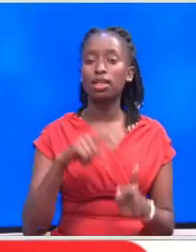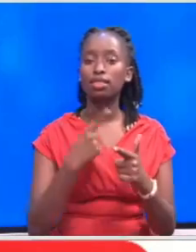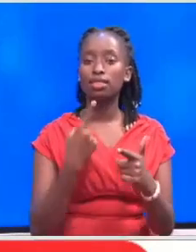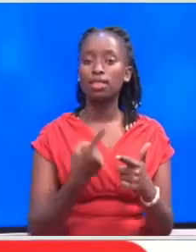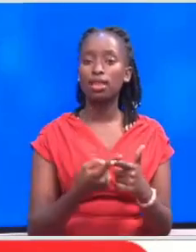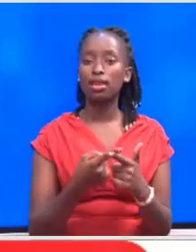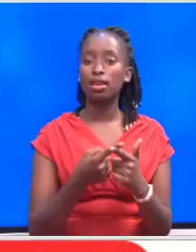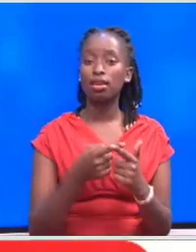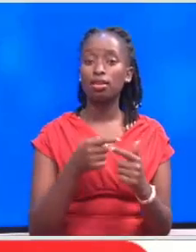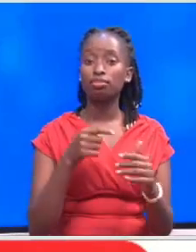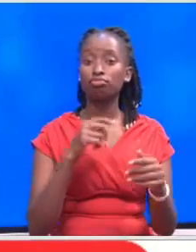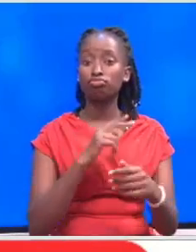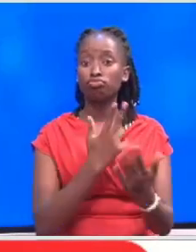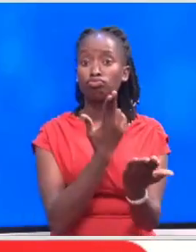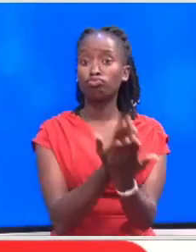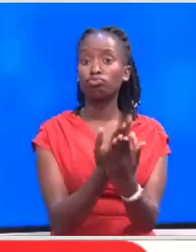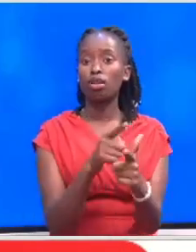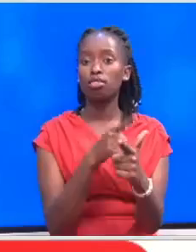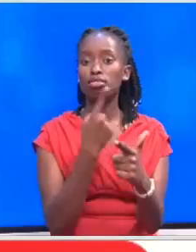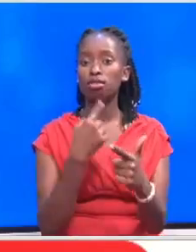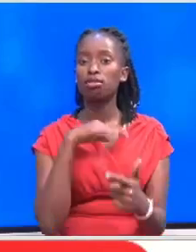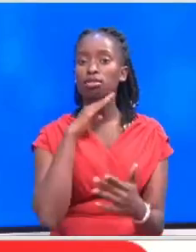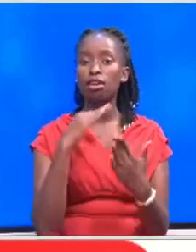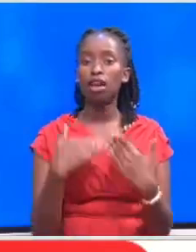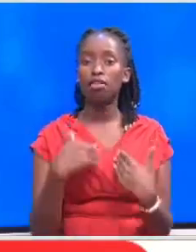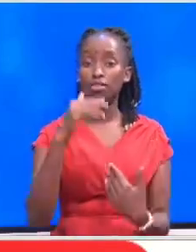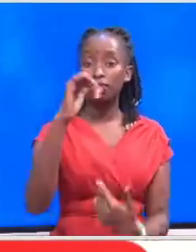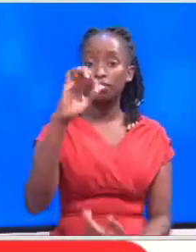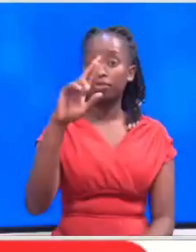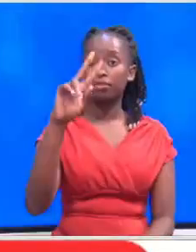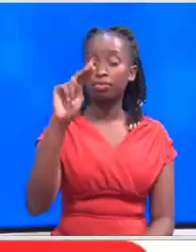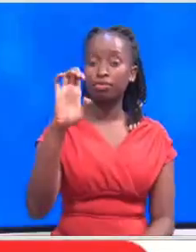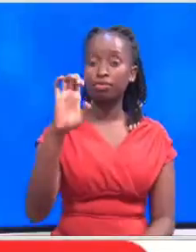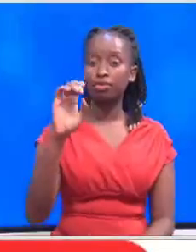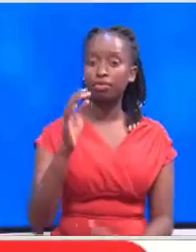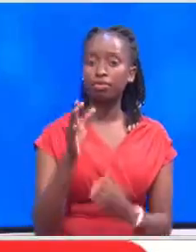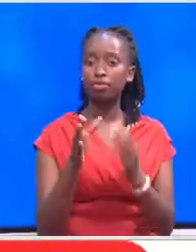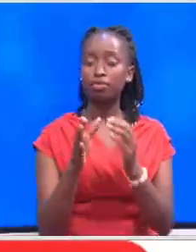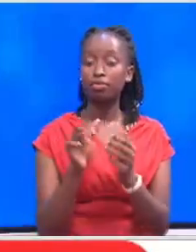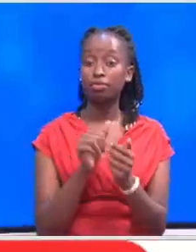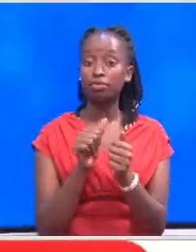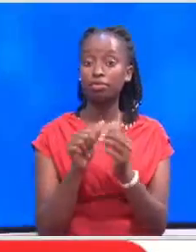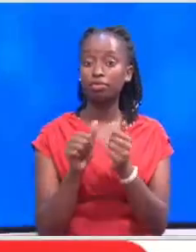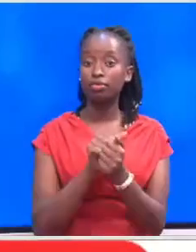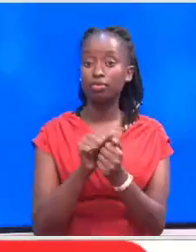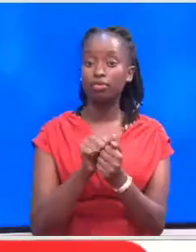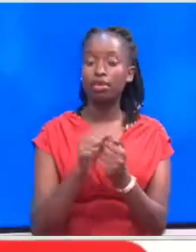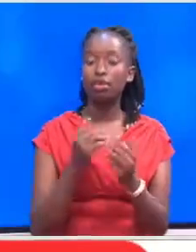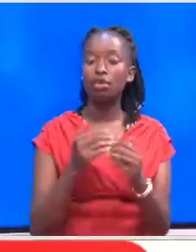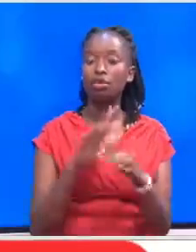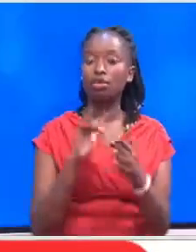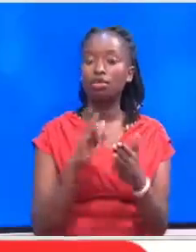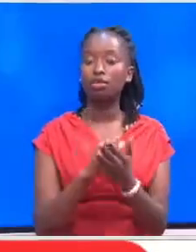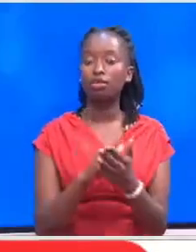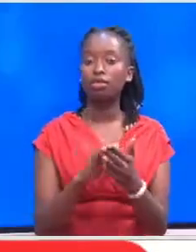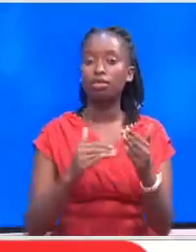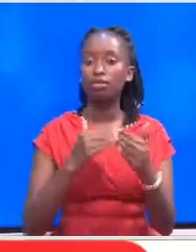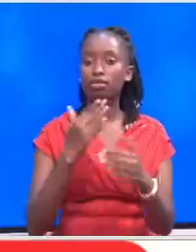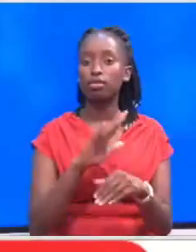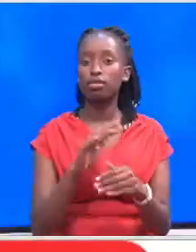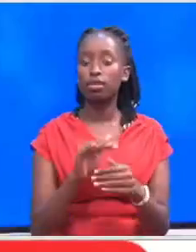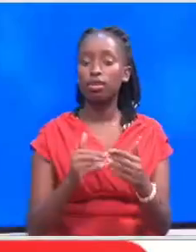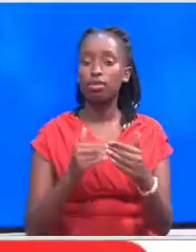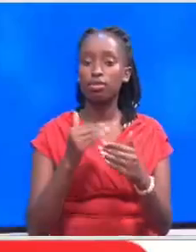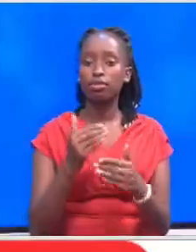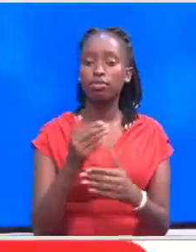akatuacha. The late Irene was laid to rest on Thursday at 6:40 p.m. just moments after her sister was laid